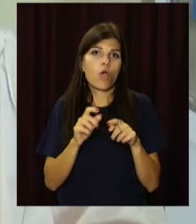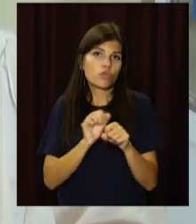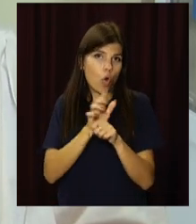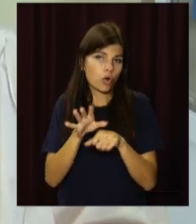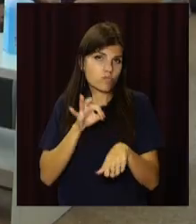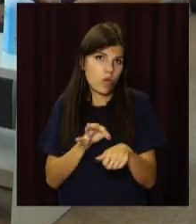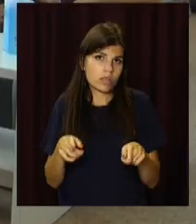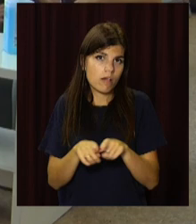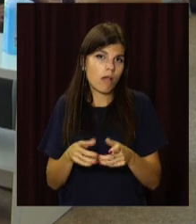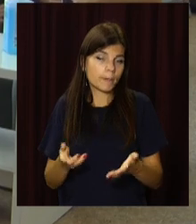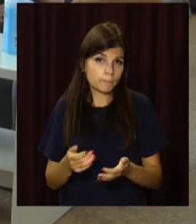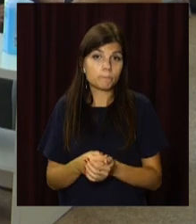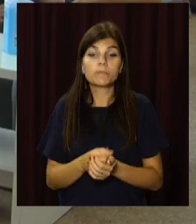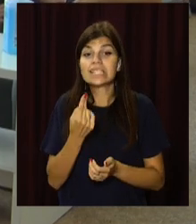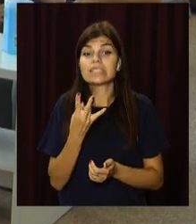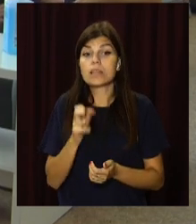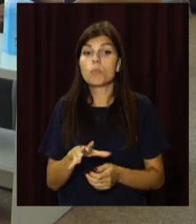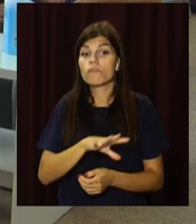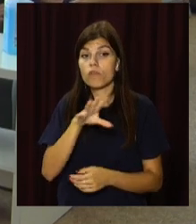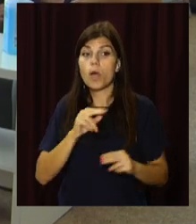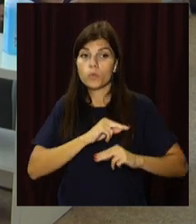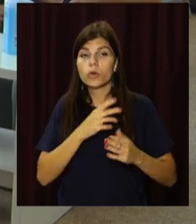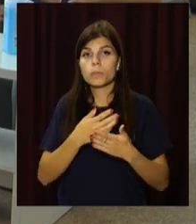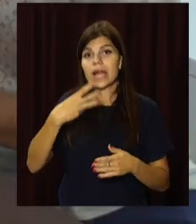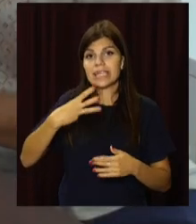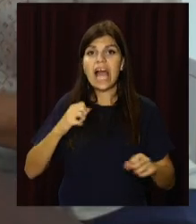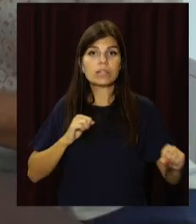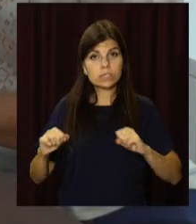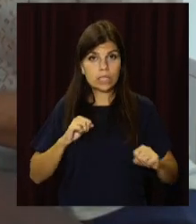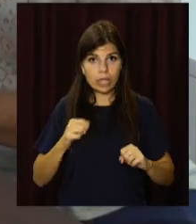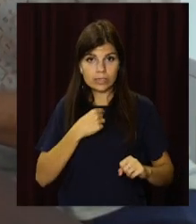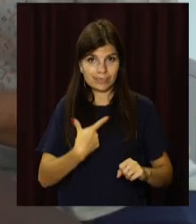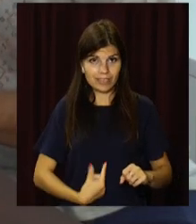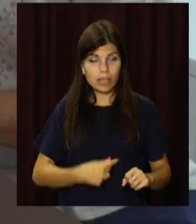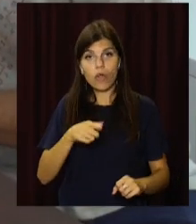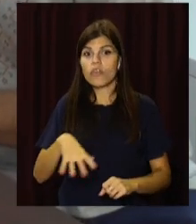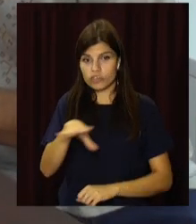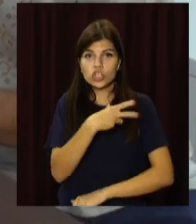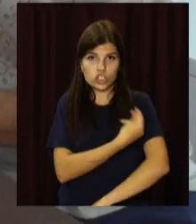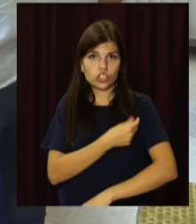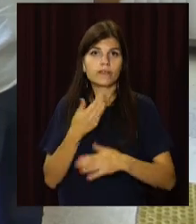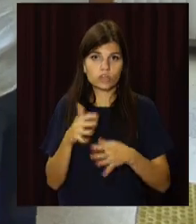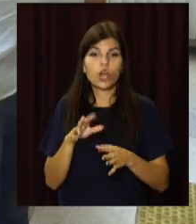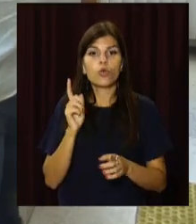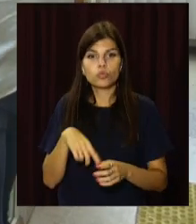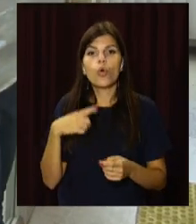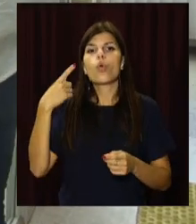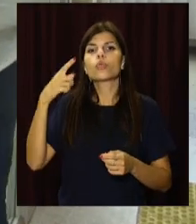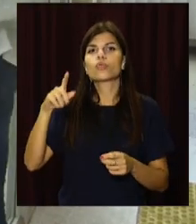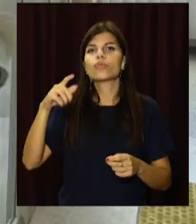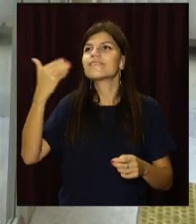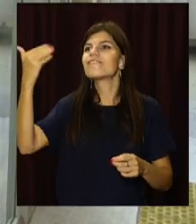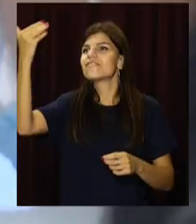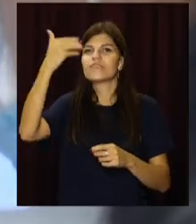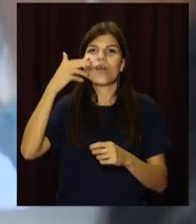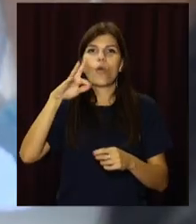коронавірусної хвороби. Загалом у ЦНАПі Кам'янського працюють 30 адміністраторів. Майже всі вони щепилися. Ще й колег з інших установ